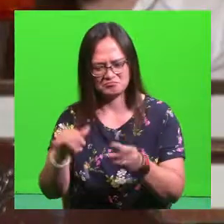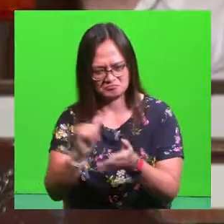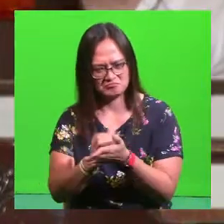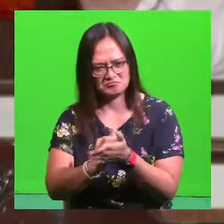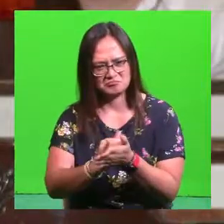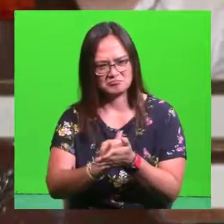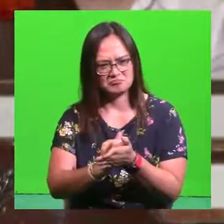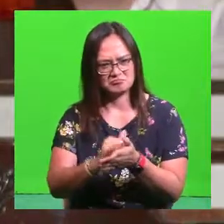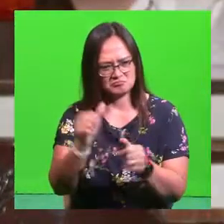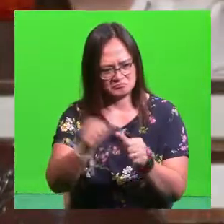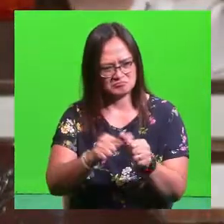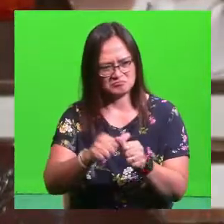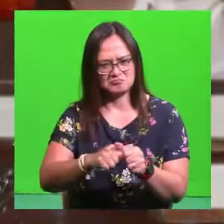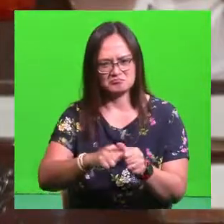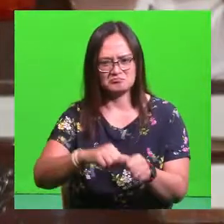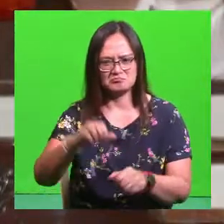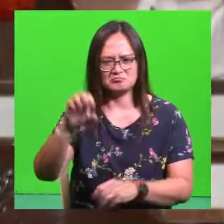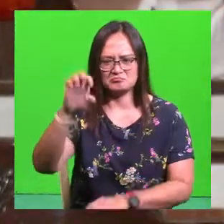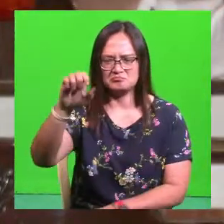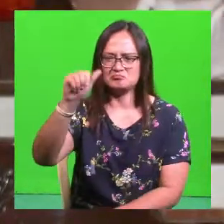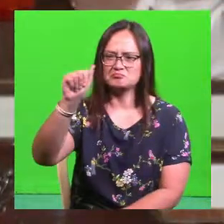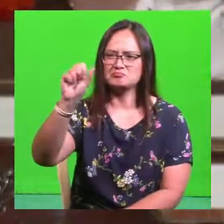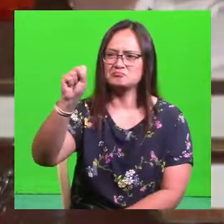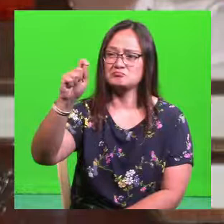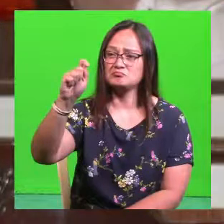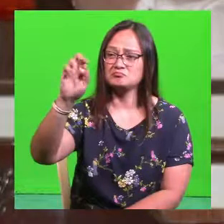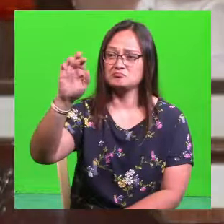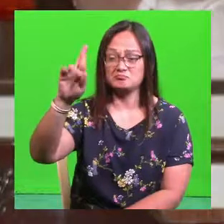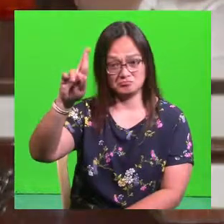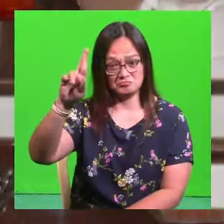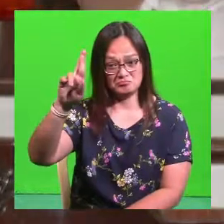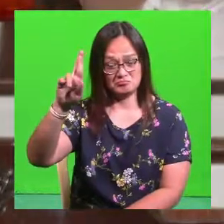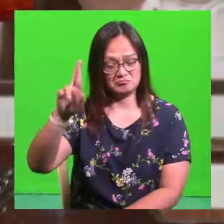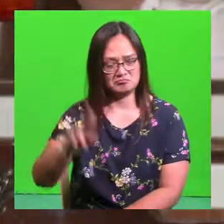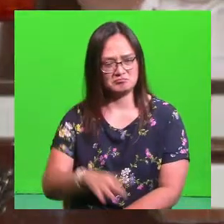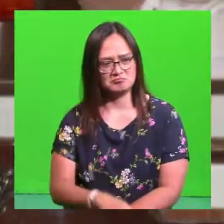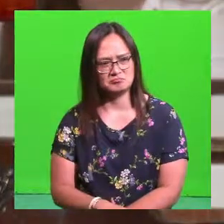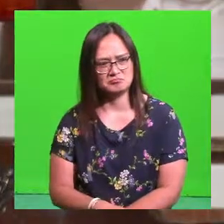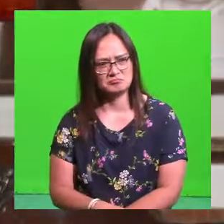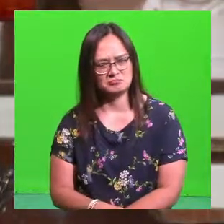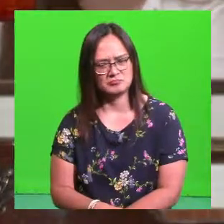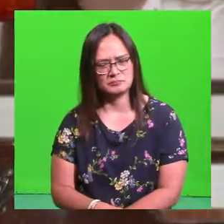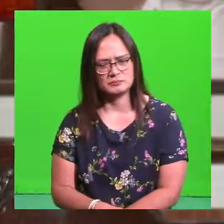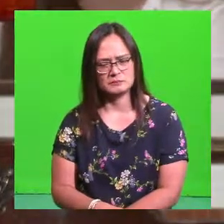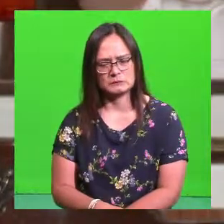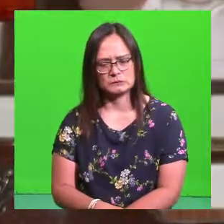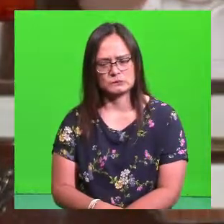ating sinusunod, hindi mga customs. Sa